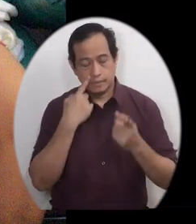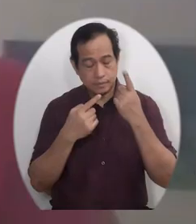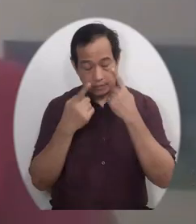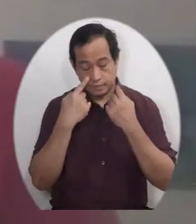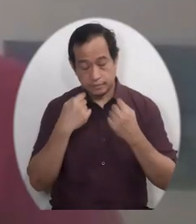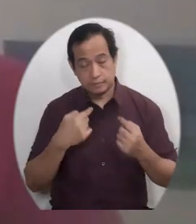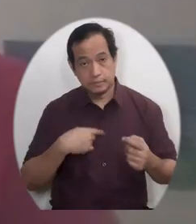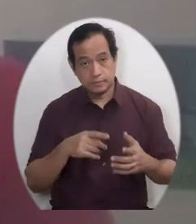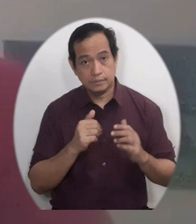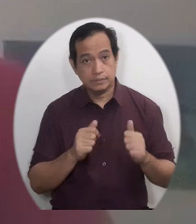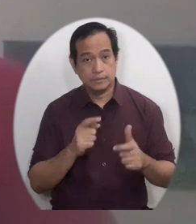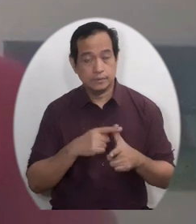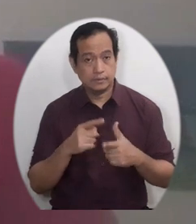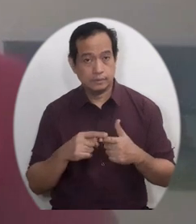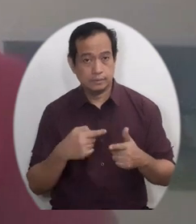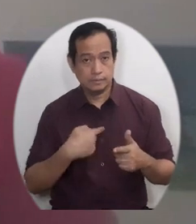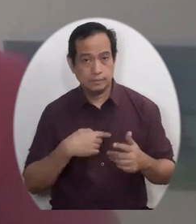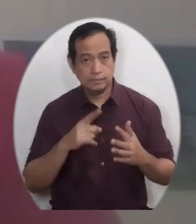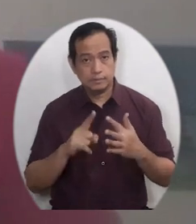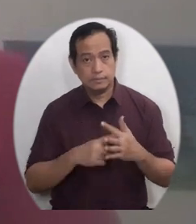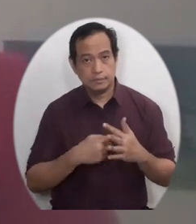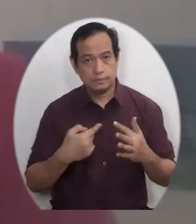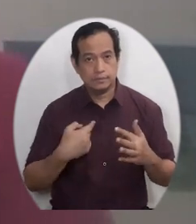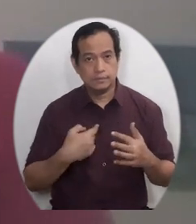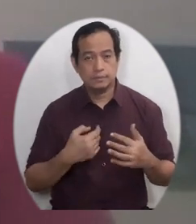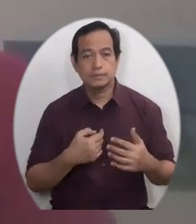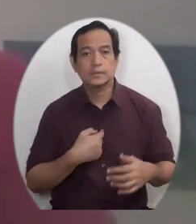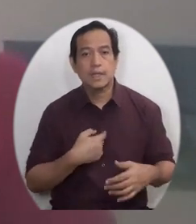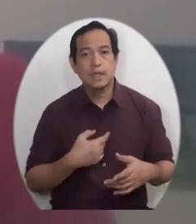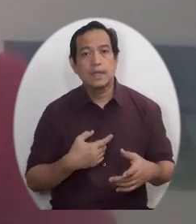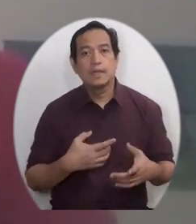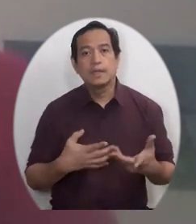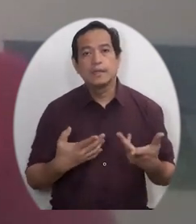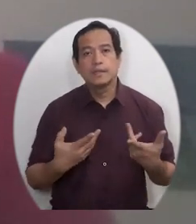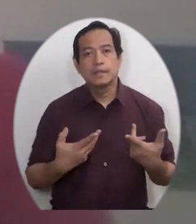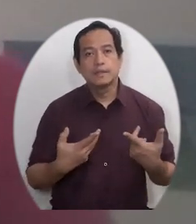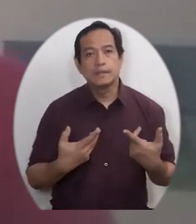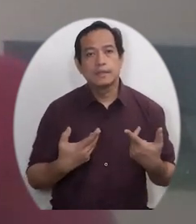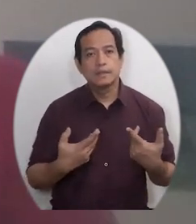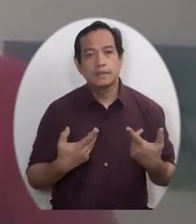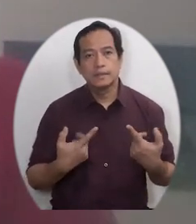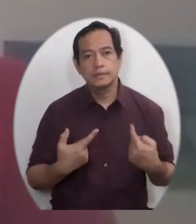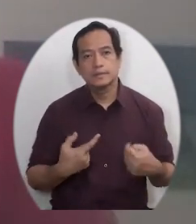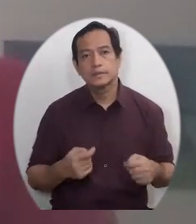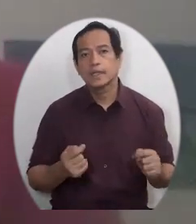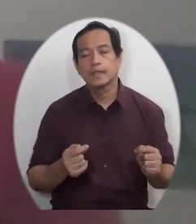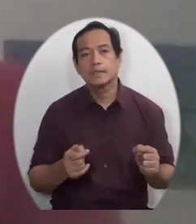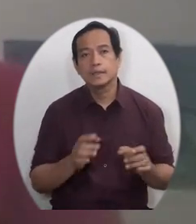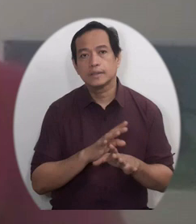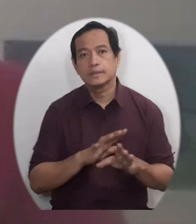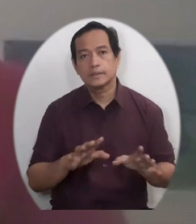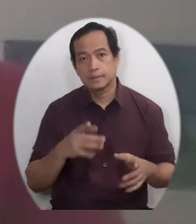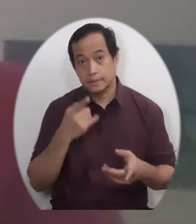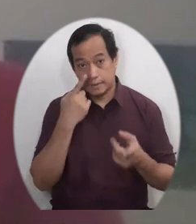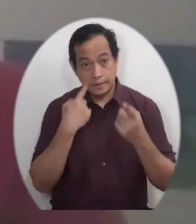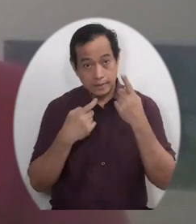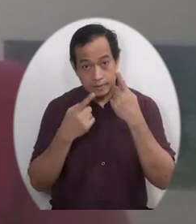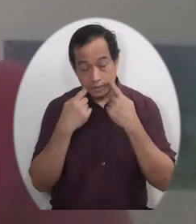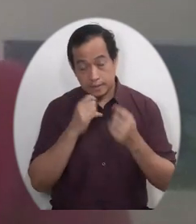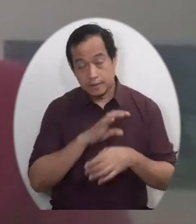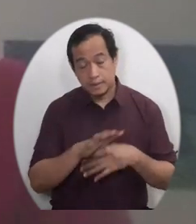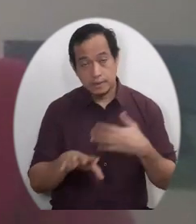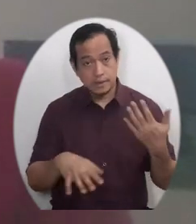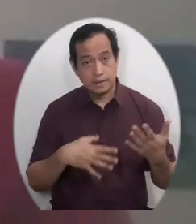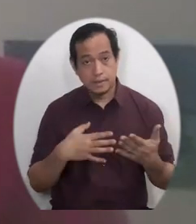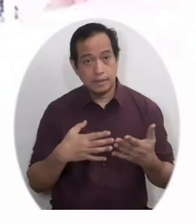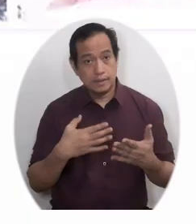ko to. Doon ako nag-start na, pipiliti kong hindi ako iiyak sa harap niya. Lahat na yata ng santo,